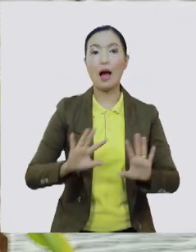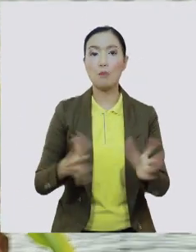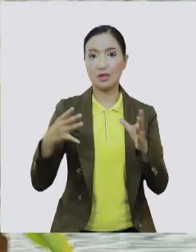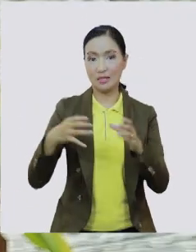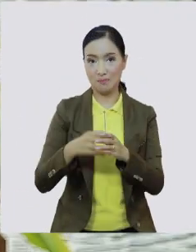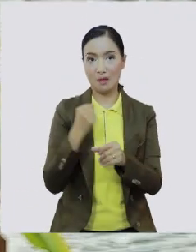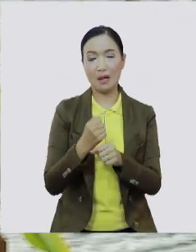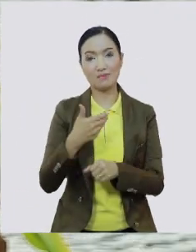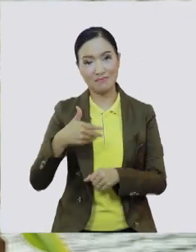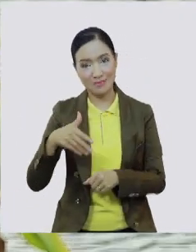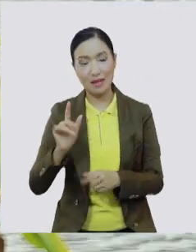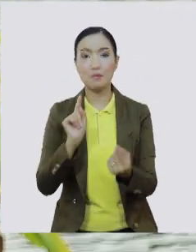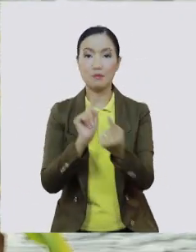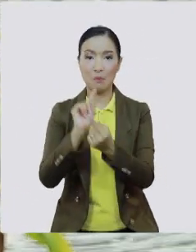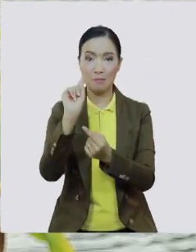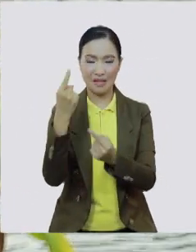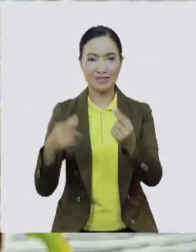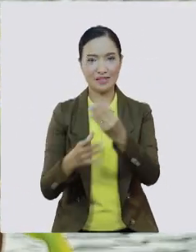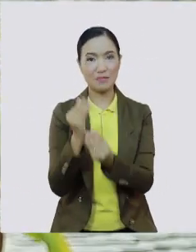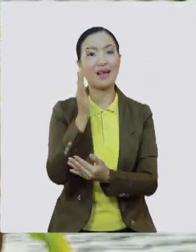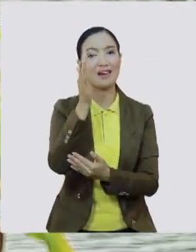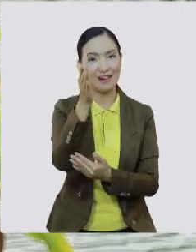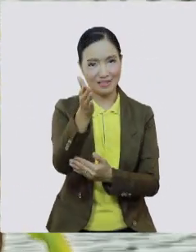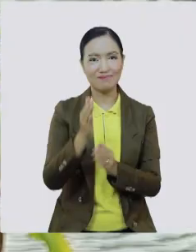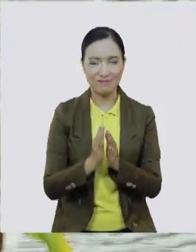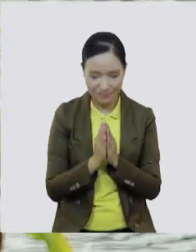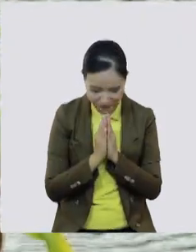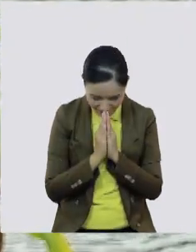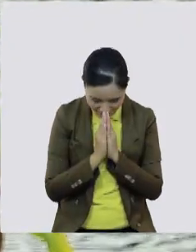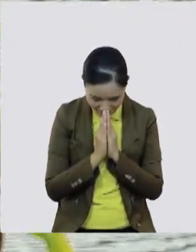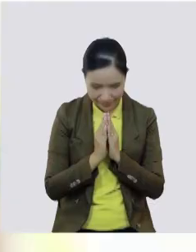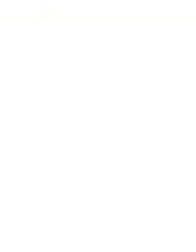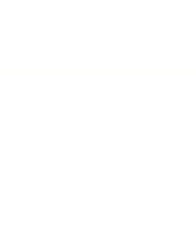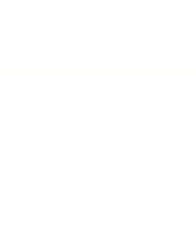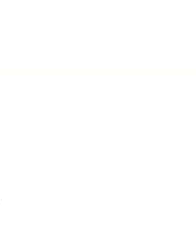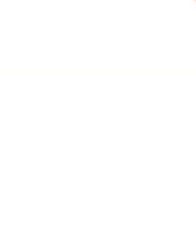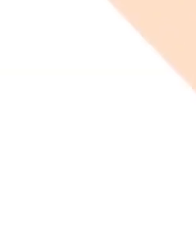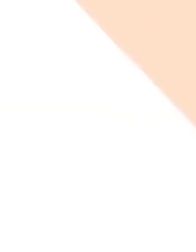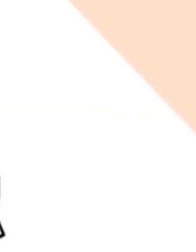มดลงแล้วนะครับผมและทีมงานขอลาไปก่อนพบกันใหม่สัปดาห์หน้าวันนี้สวัสดีครับ